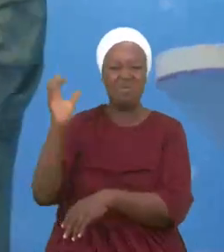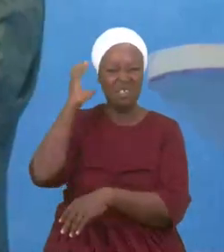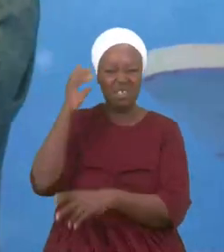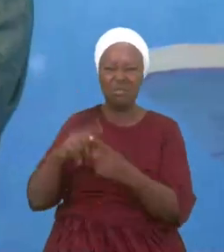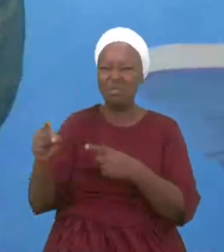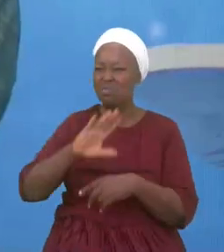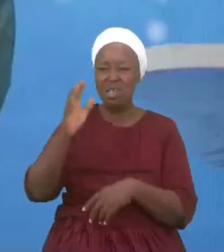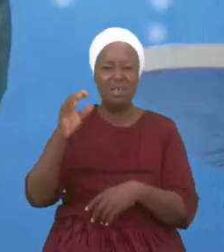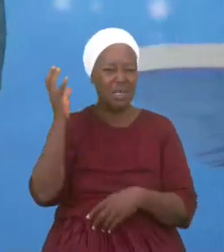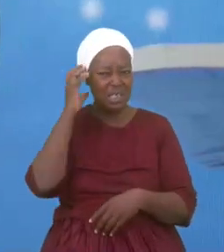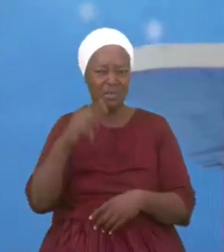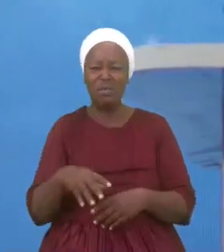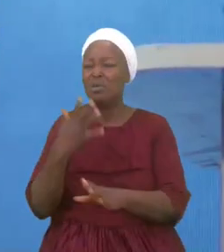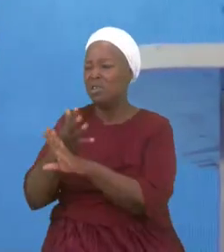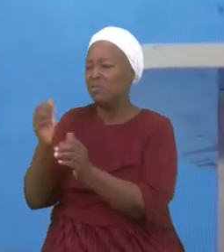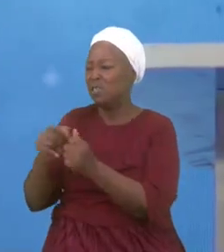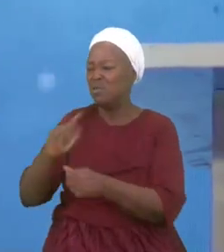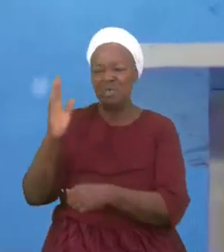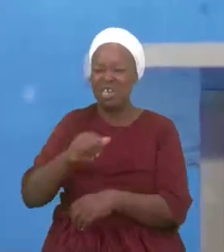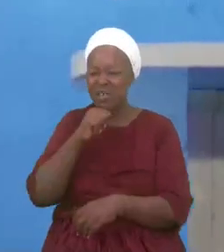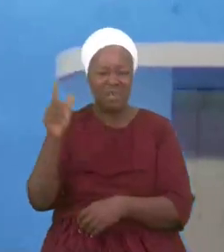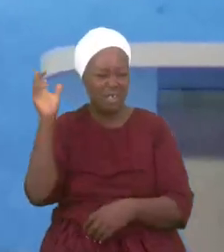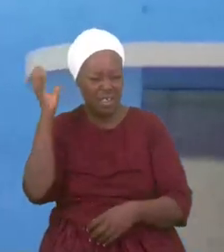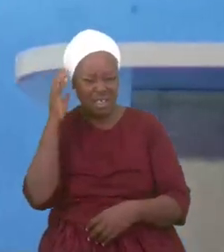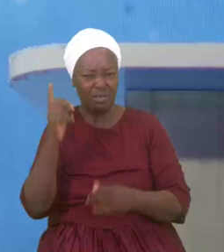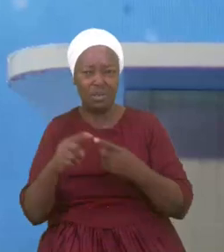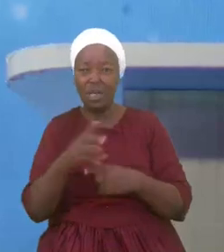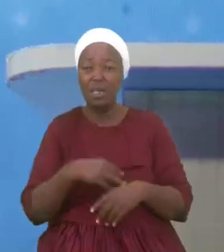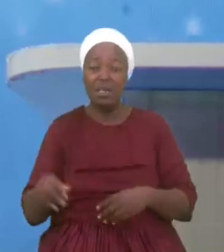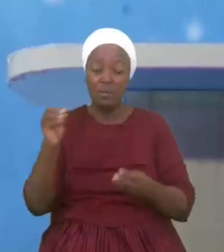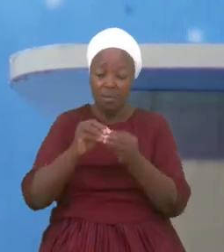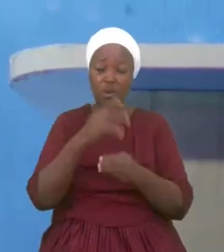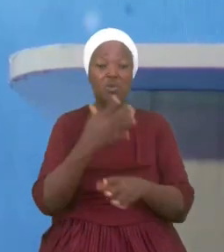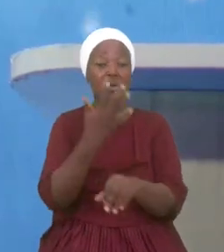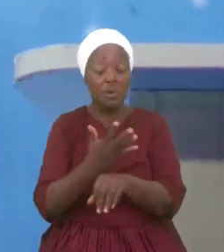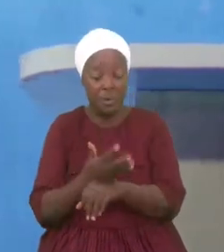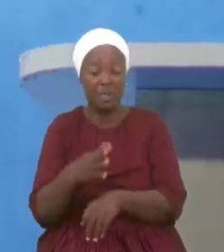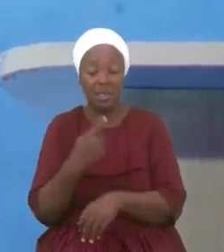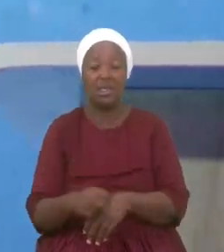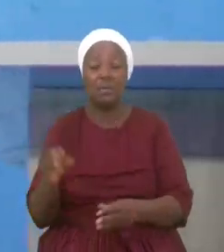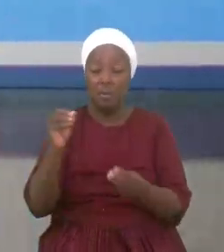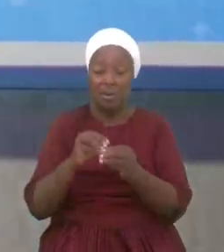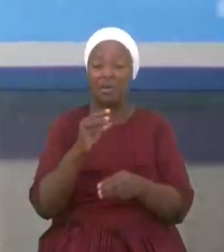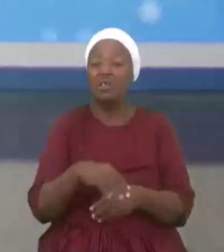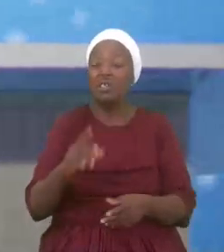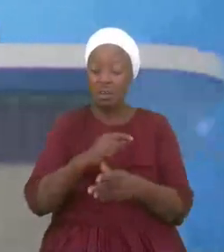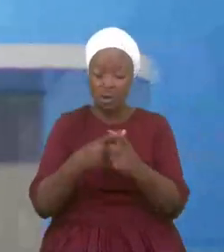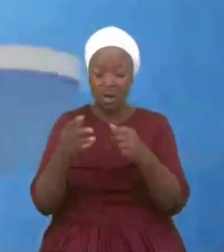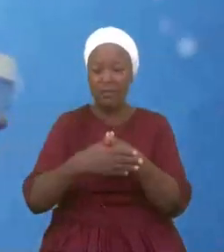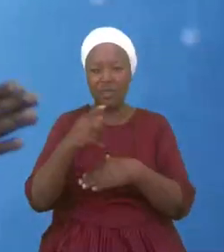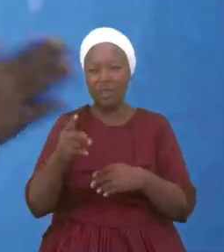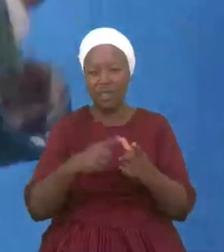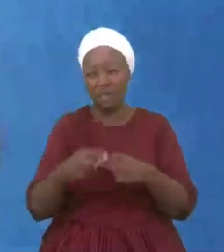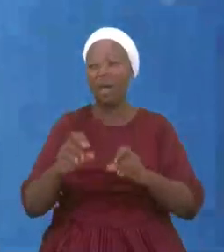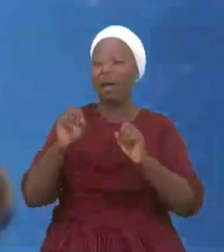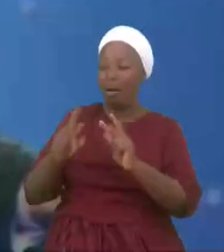court après toi et tu les supprime tu les supplié ils ne vont pas t'écouter cela ne fait rien plus